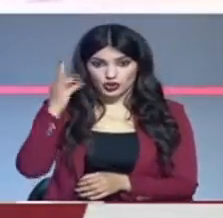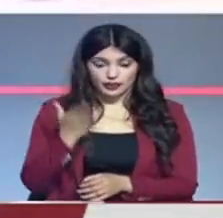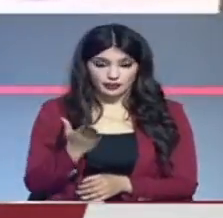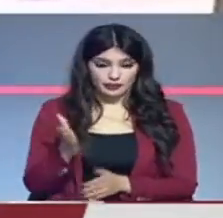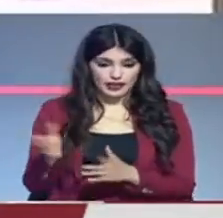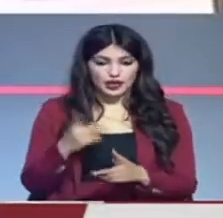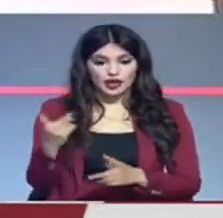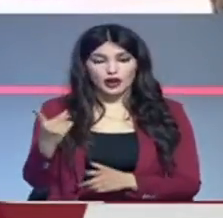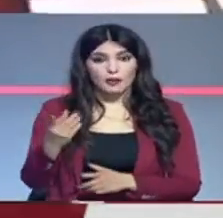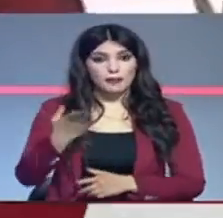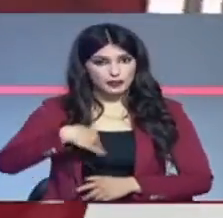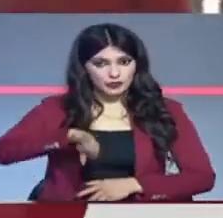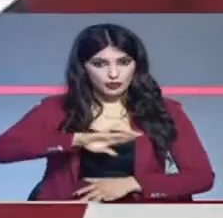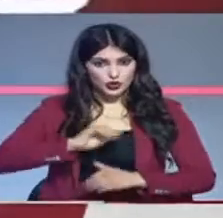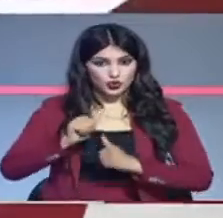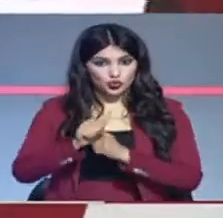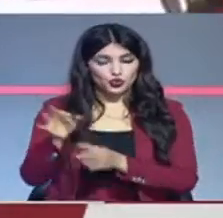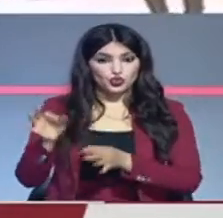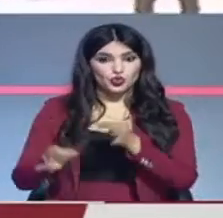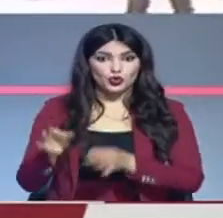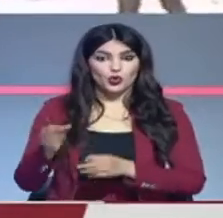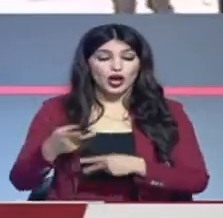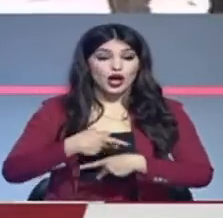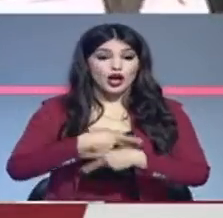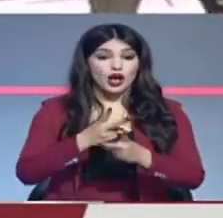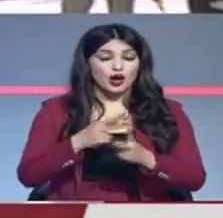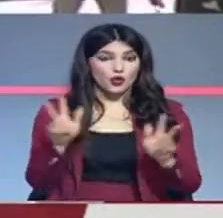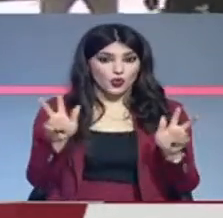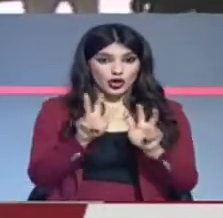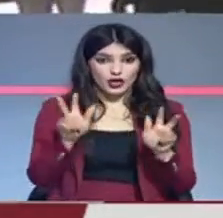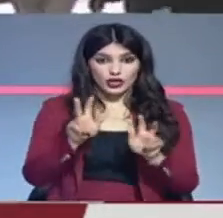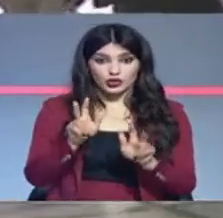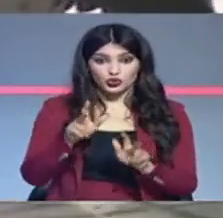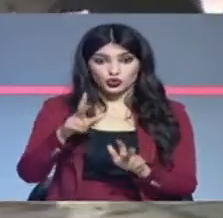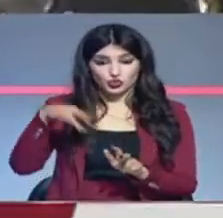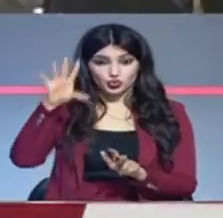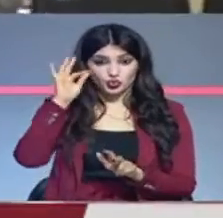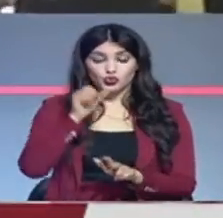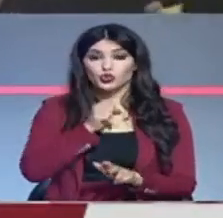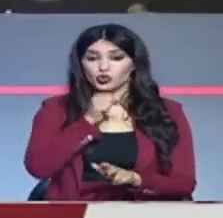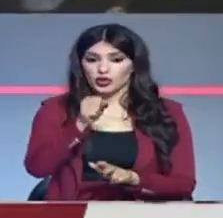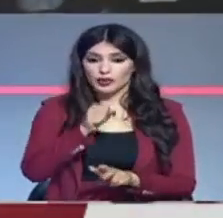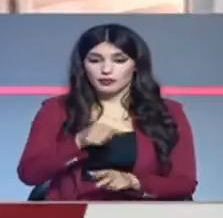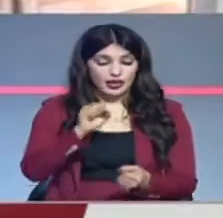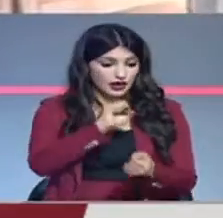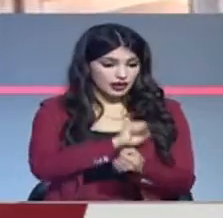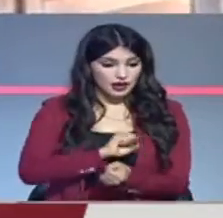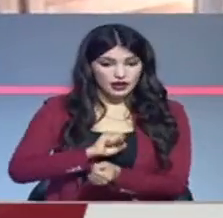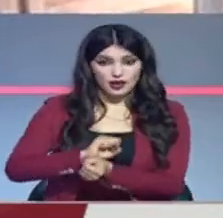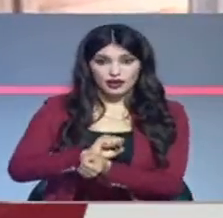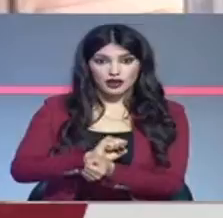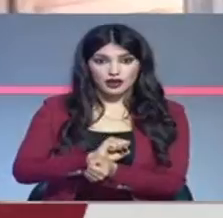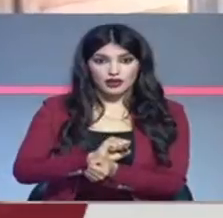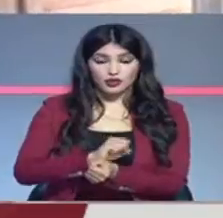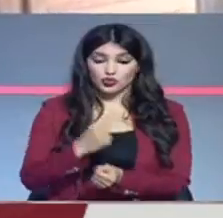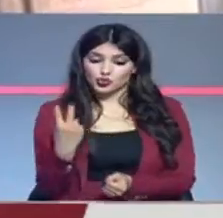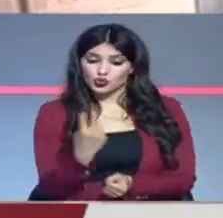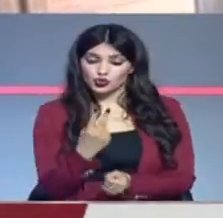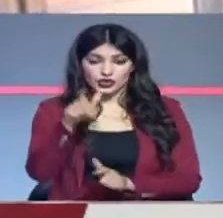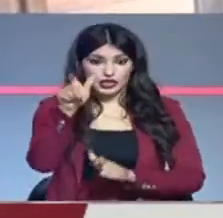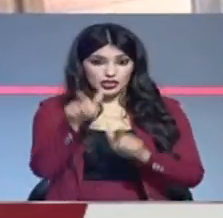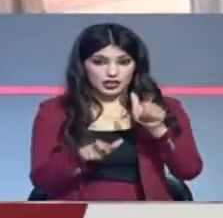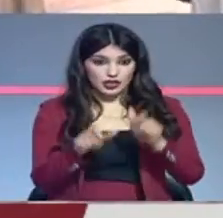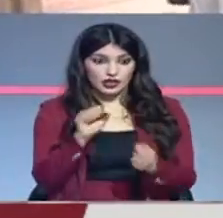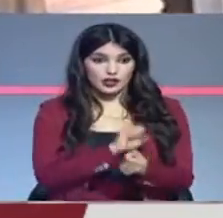باسم المحكمه محصن الدولي قال في تصريح لوكاله افريقيا للانماء اليوم ان الحكم تضمنت خطيئه المعنيين معا